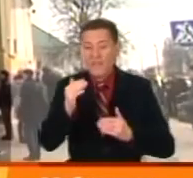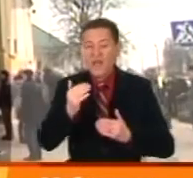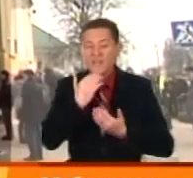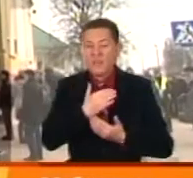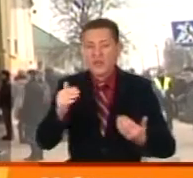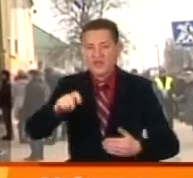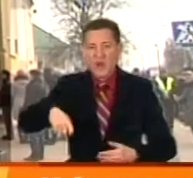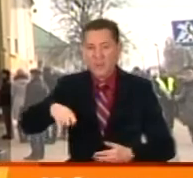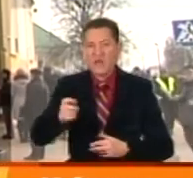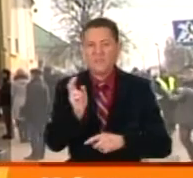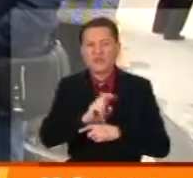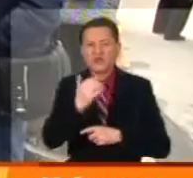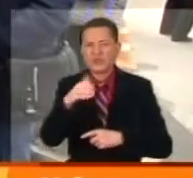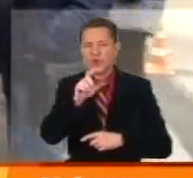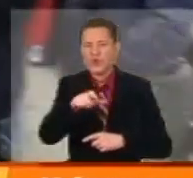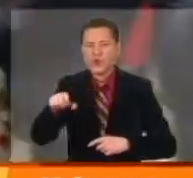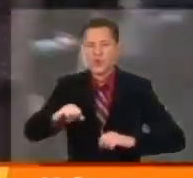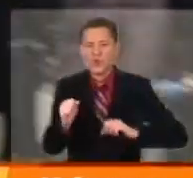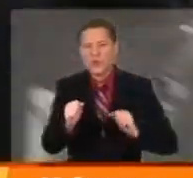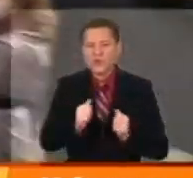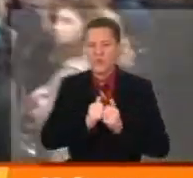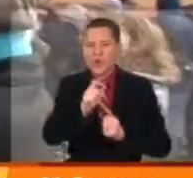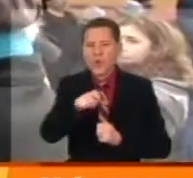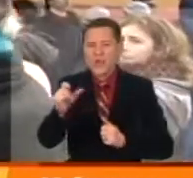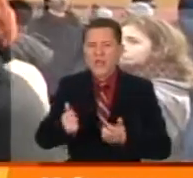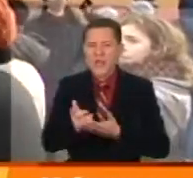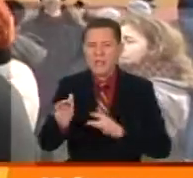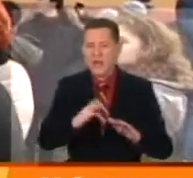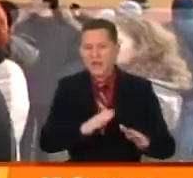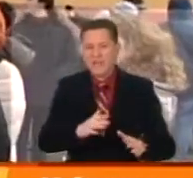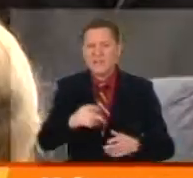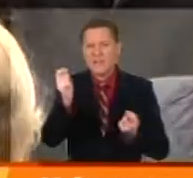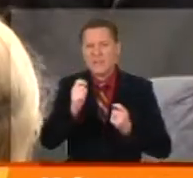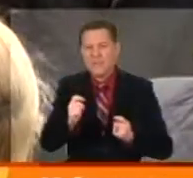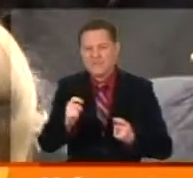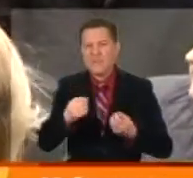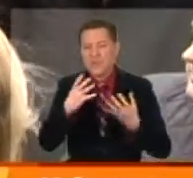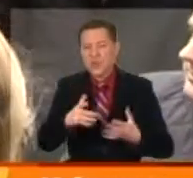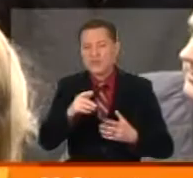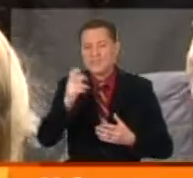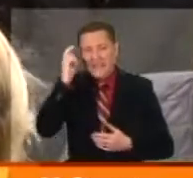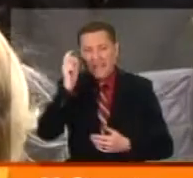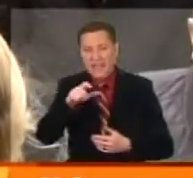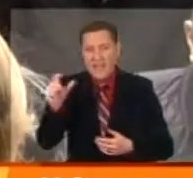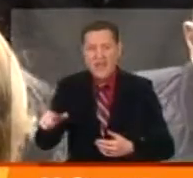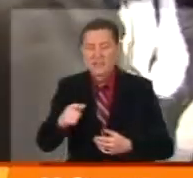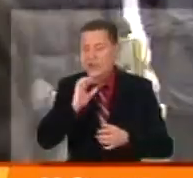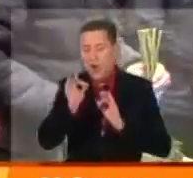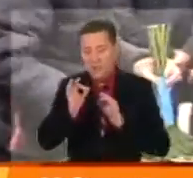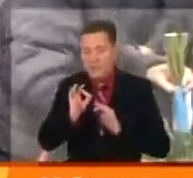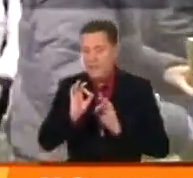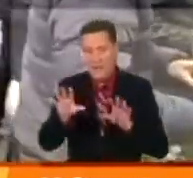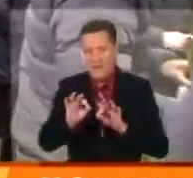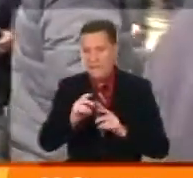прощальну панахиду прийшли сотні людей, друзі, колеги, політики, митці, прості кияни. Родичі Гонгадзе жодних коментарів не